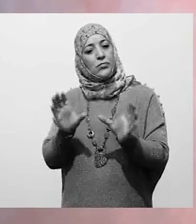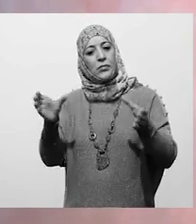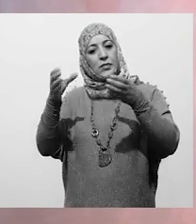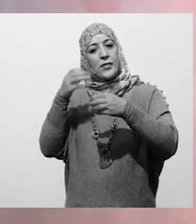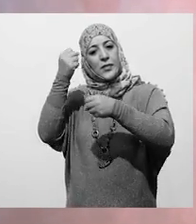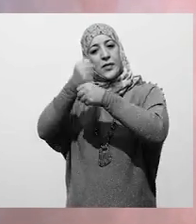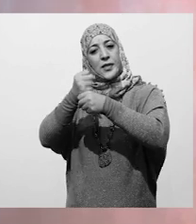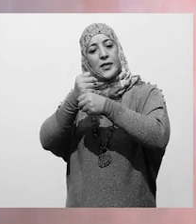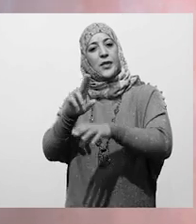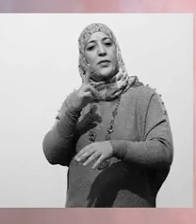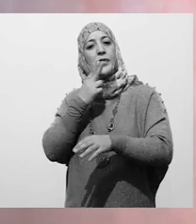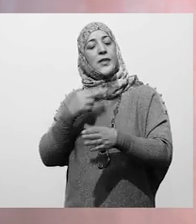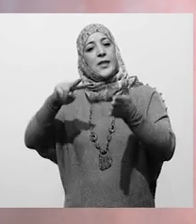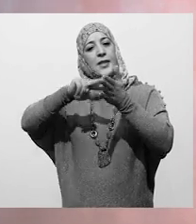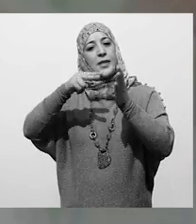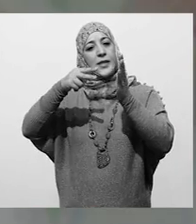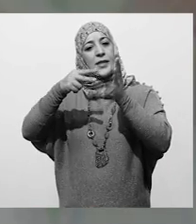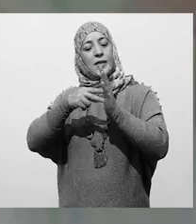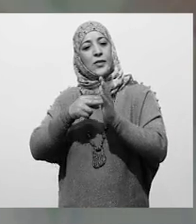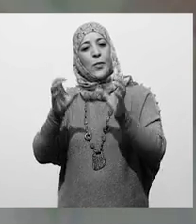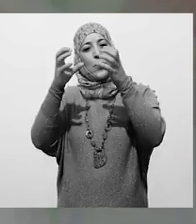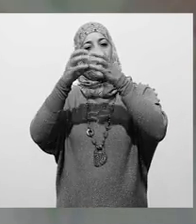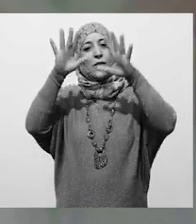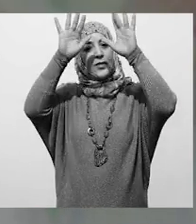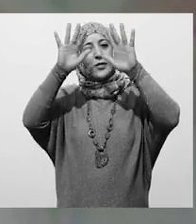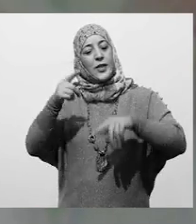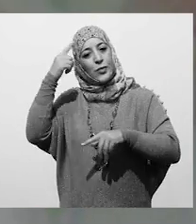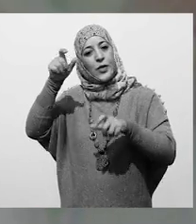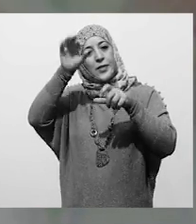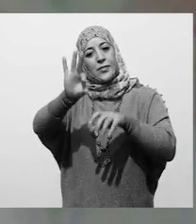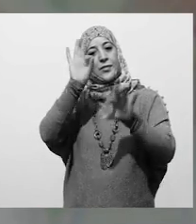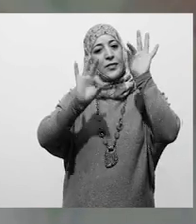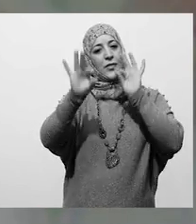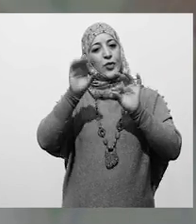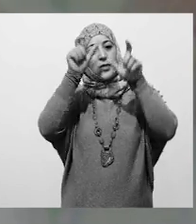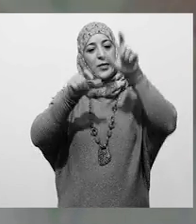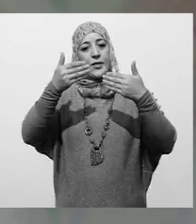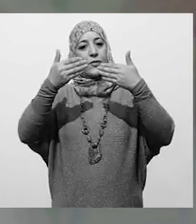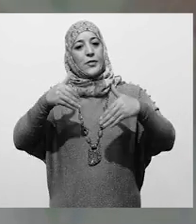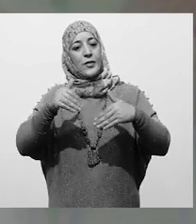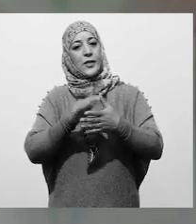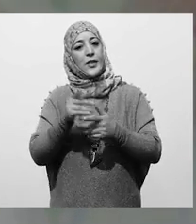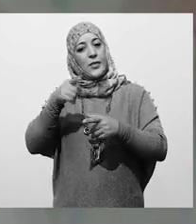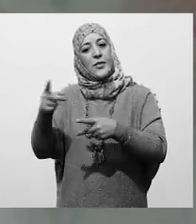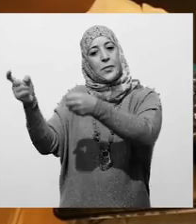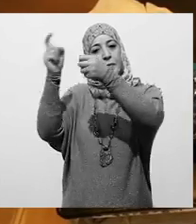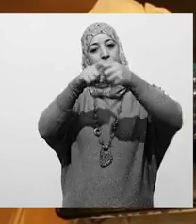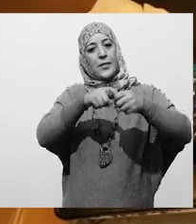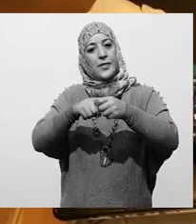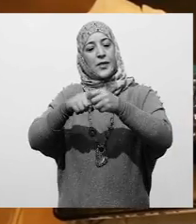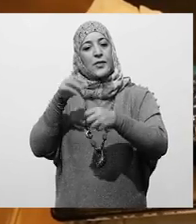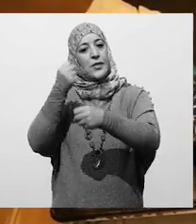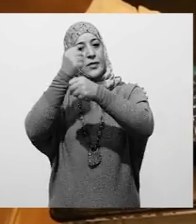On a fait utiliser la technique de boule de neige pour le choix des personnes en situation de handicap qui